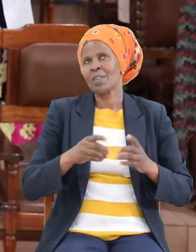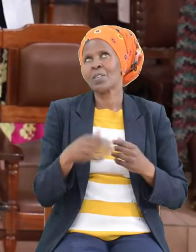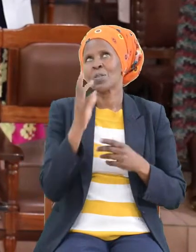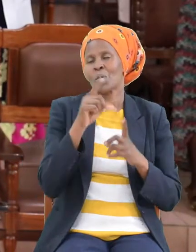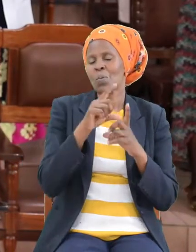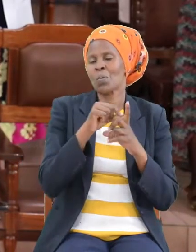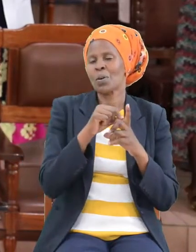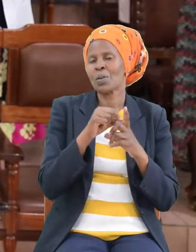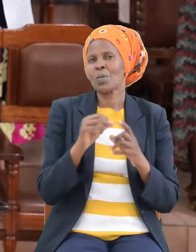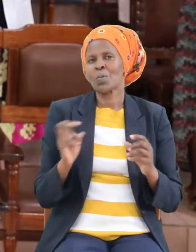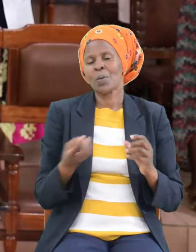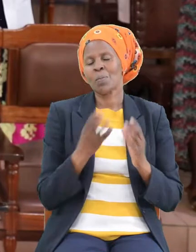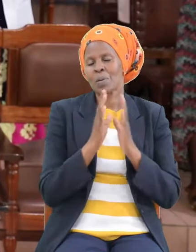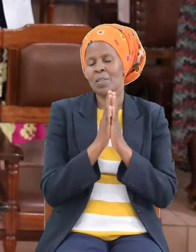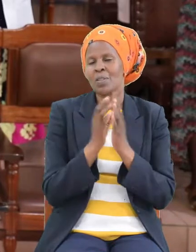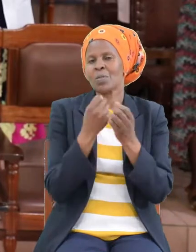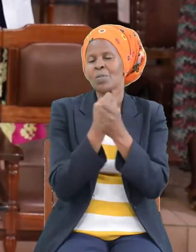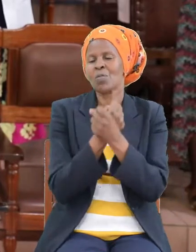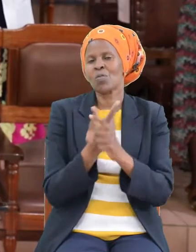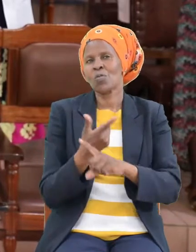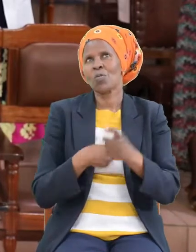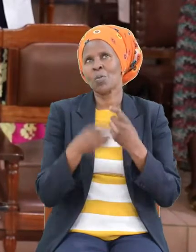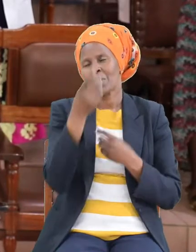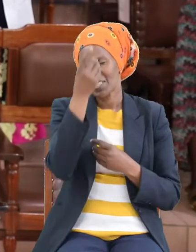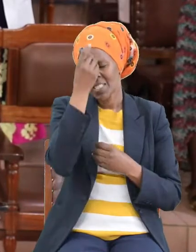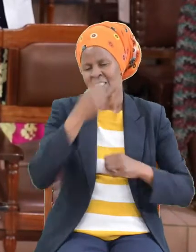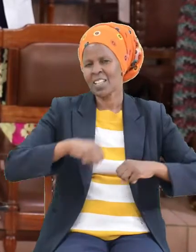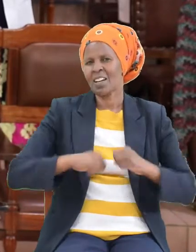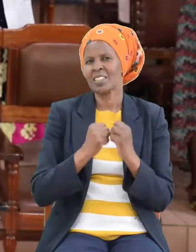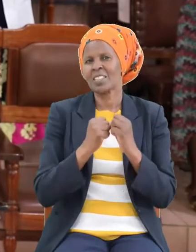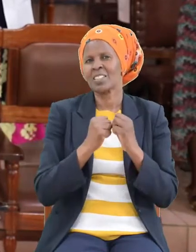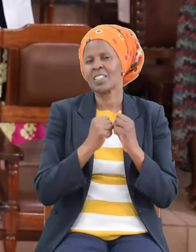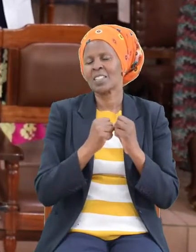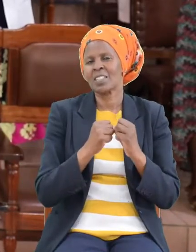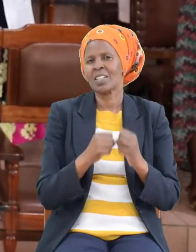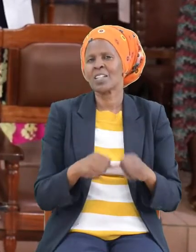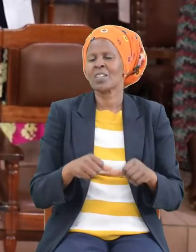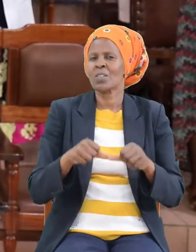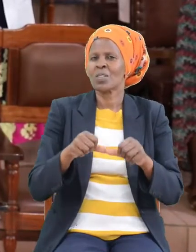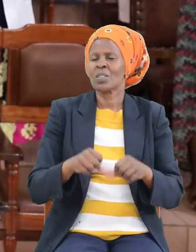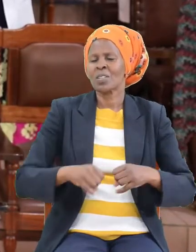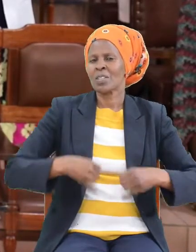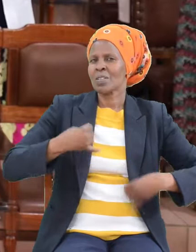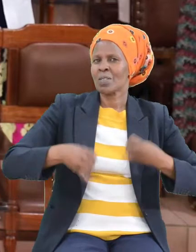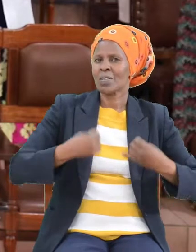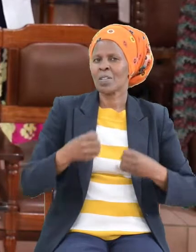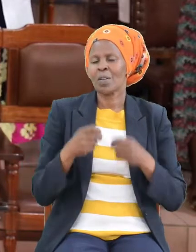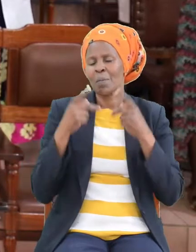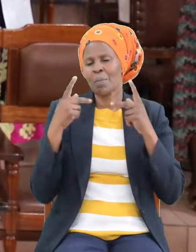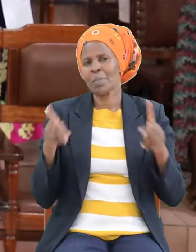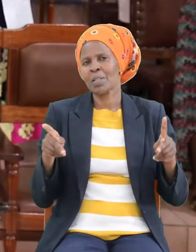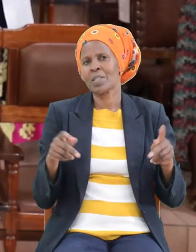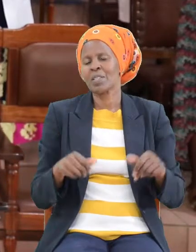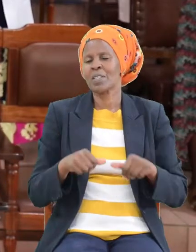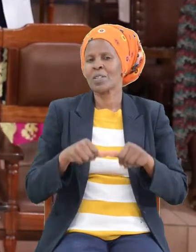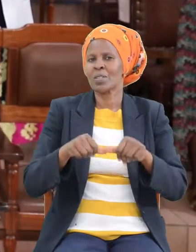lako. Tunaomba Bwana ukawalinde na magonjwa yote, ajali zote, na ukazidi kuwapa furaha na amani